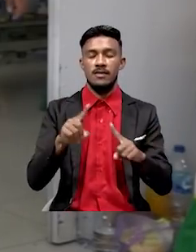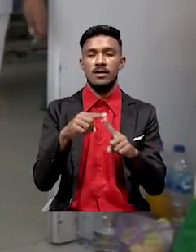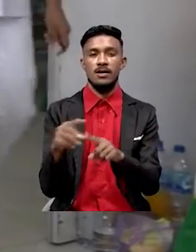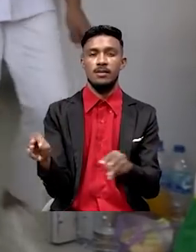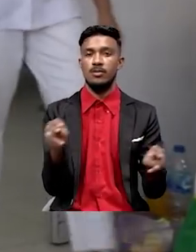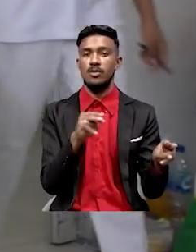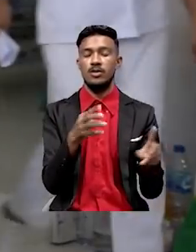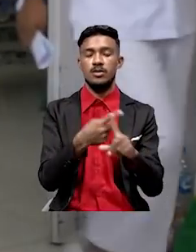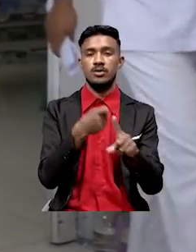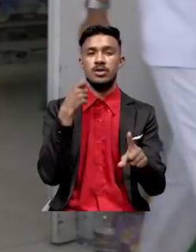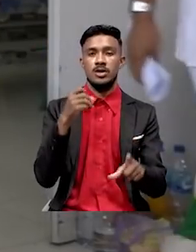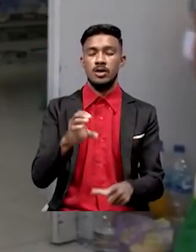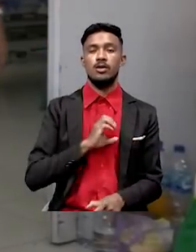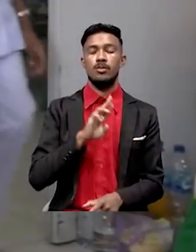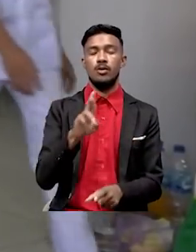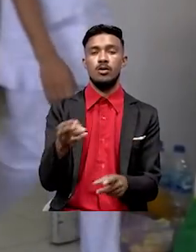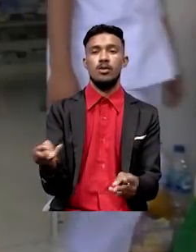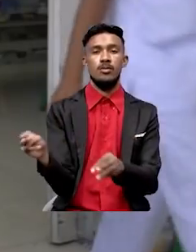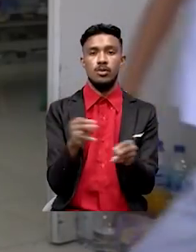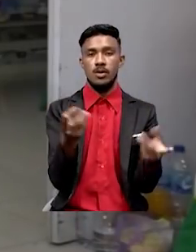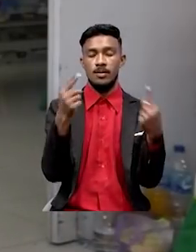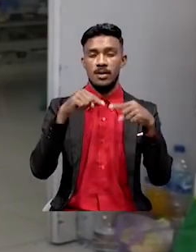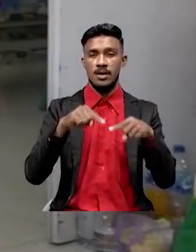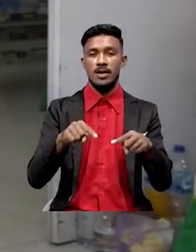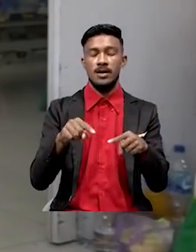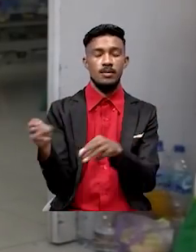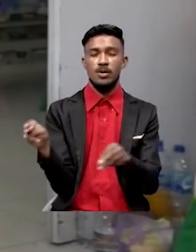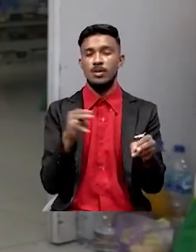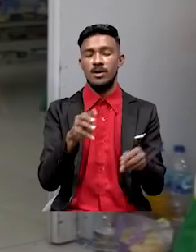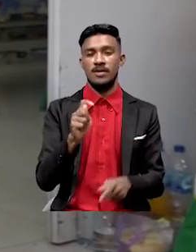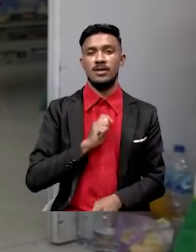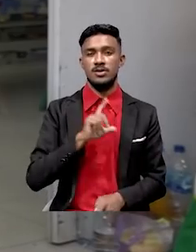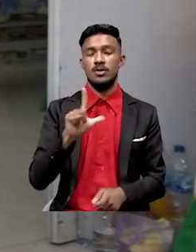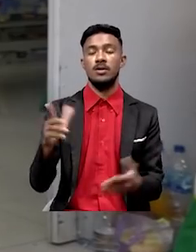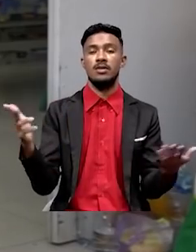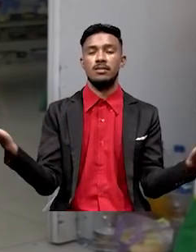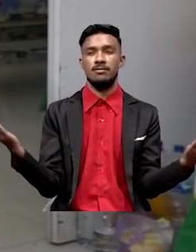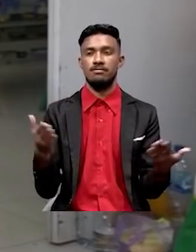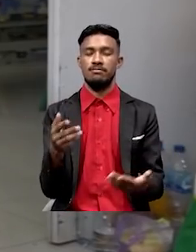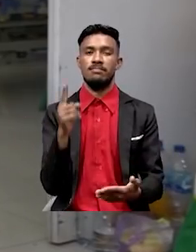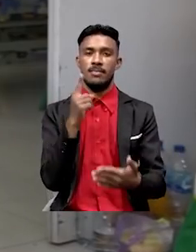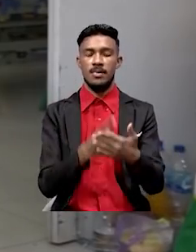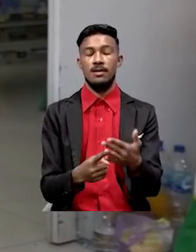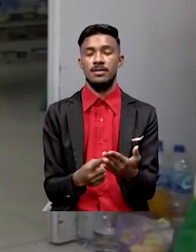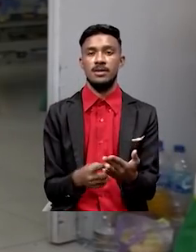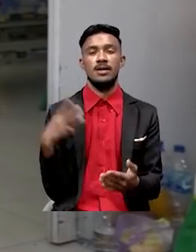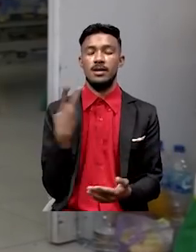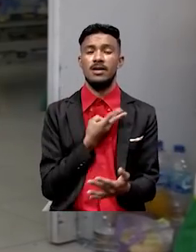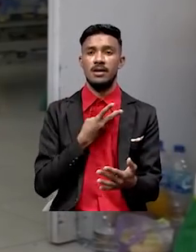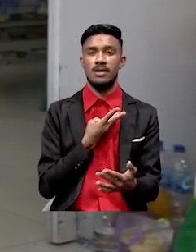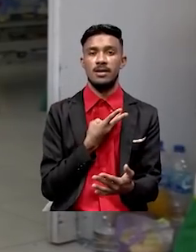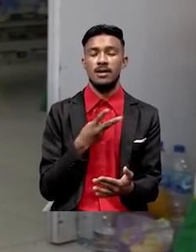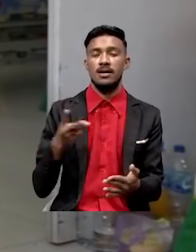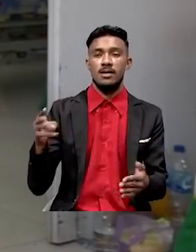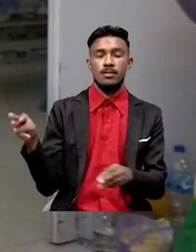tena hel Veracruz. Muda fali Veracruz ba fali tastolo kuitaru. Pasiente sirne be mak mora. Ita muda helde ba fatin ba